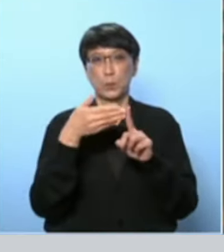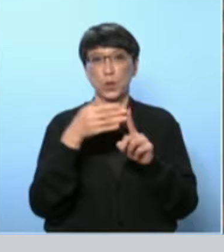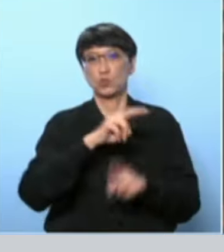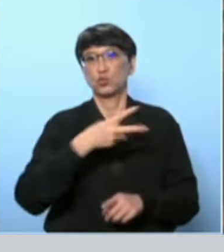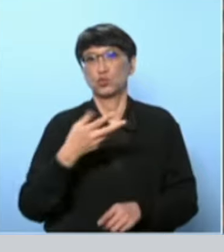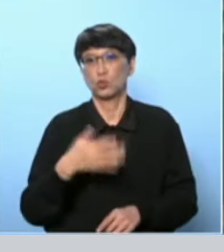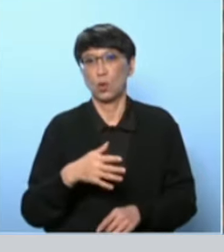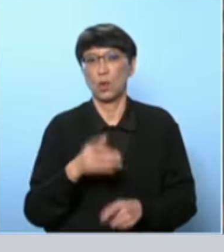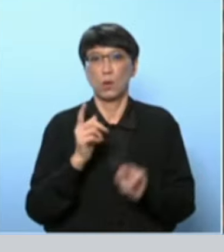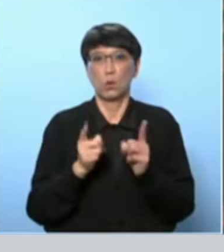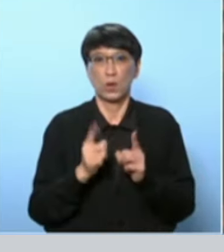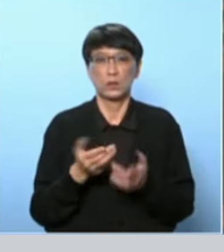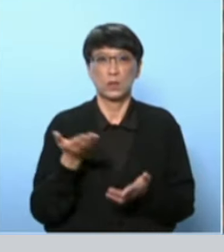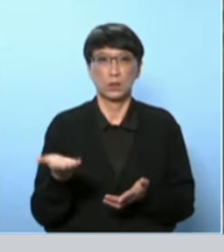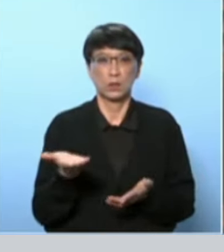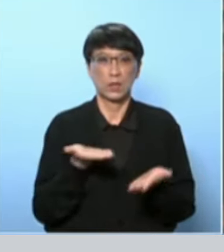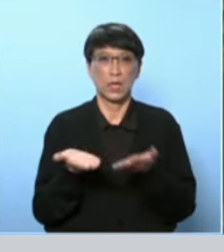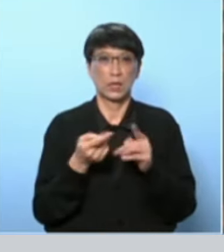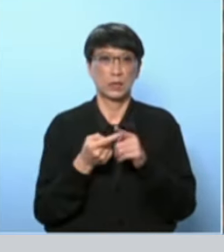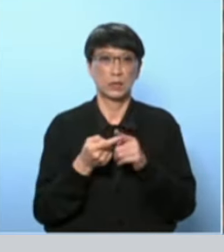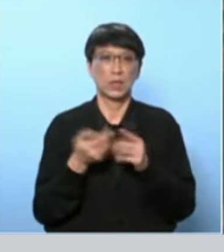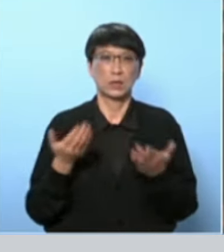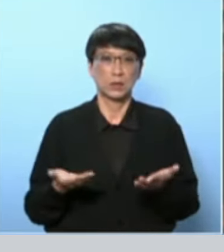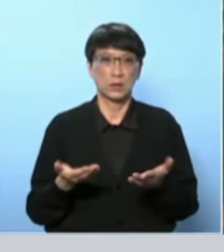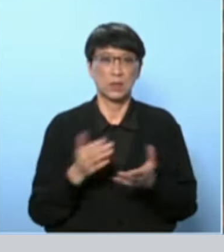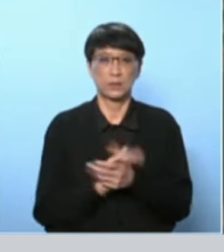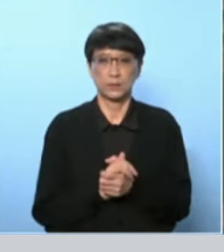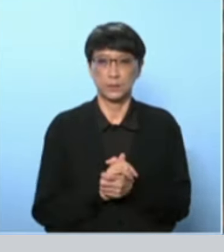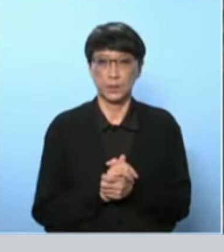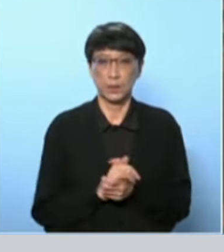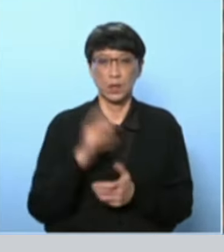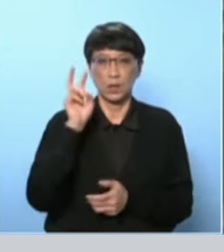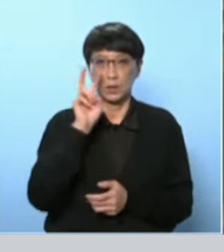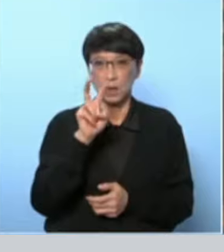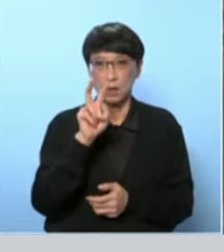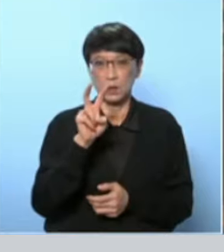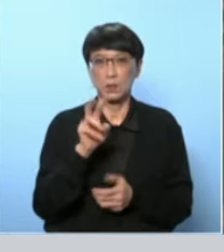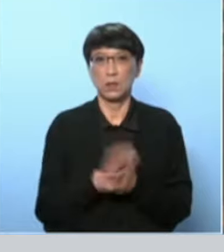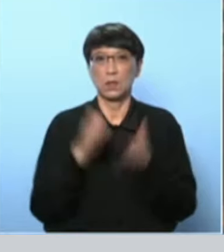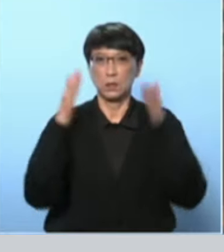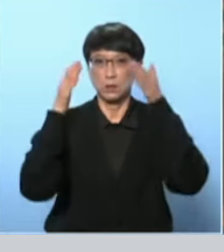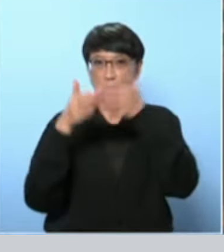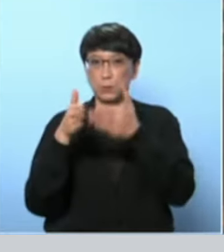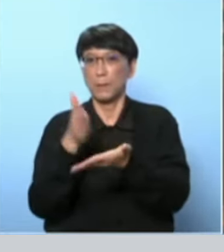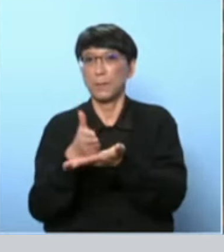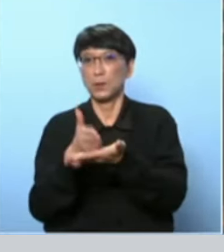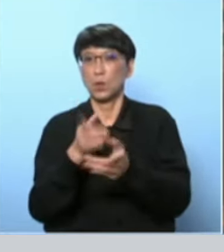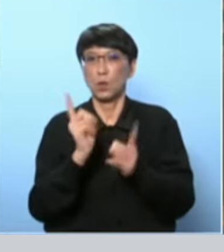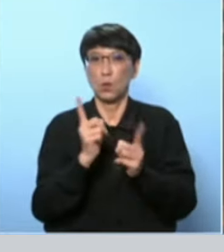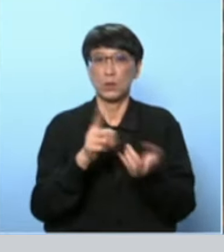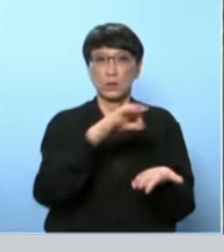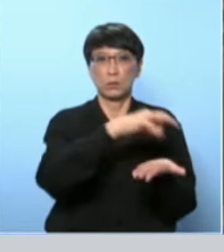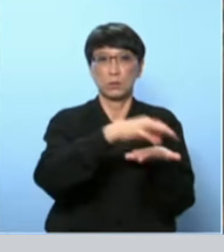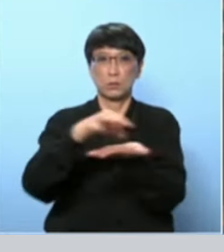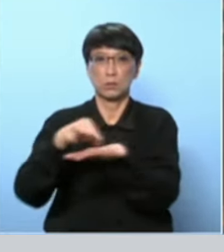轉變，或者佢哋而家比較更加即係想睇嘅嘢唔係咁集中，而係去到可能不同的景